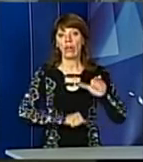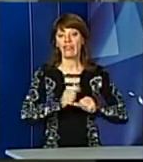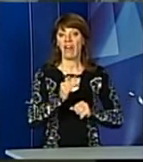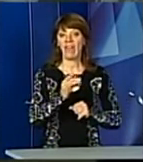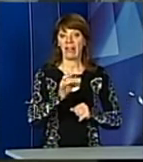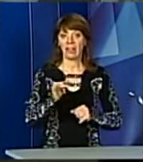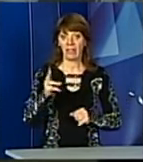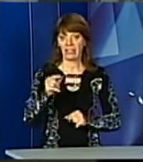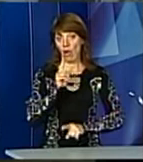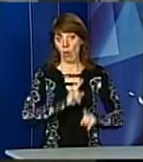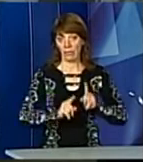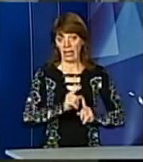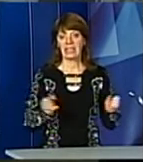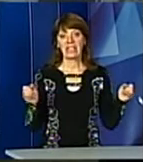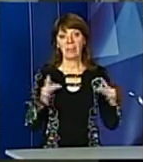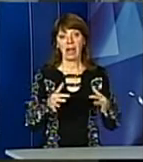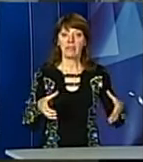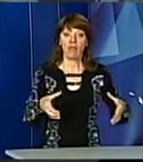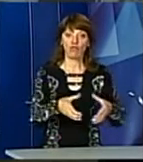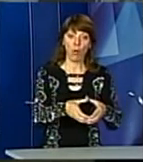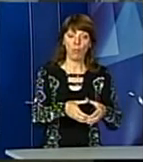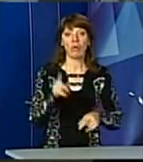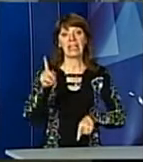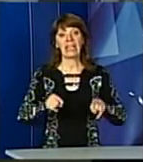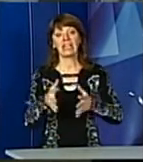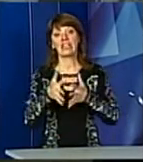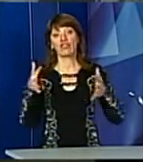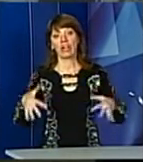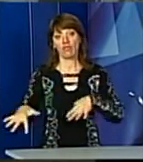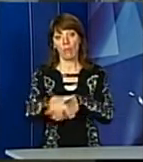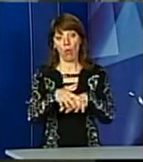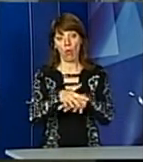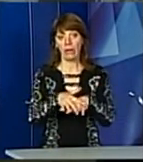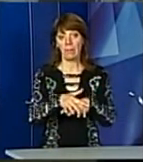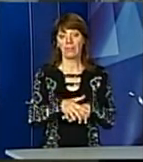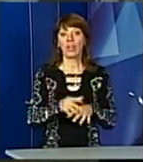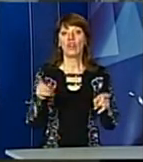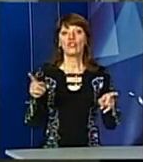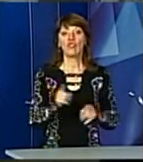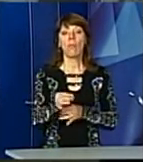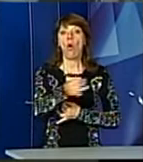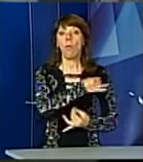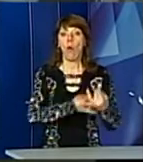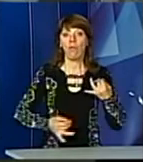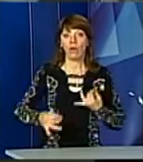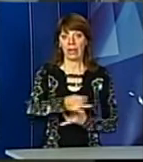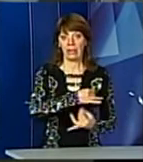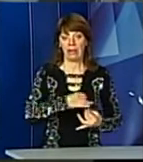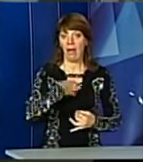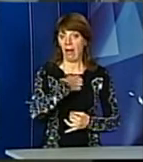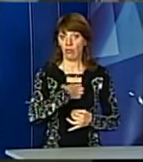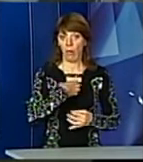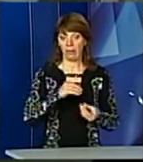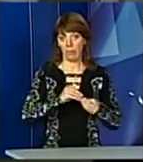конференція, де збираємося інколи в вузькому колі, інколи в ширшому колі франкознавців, аби обговорити